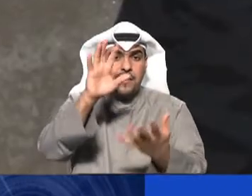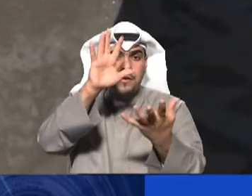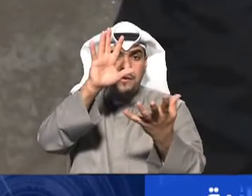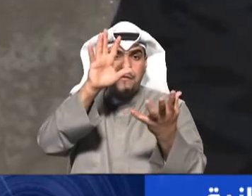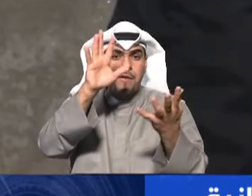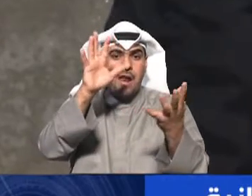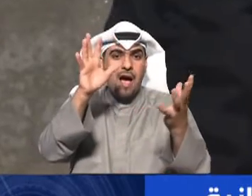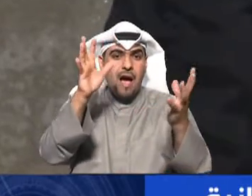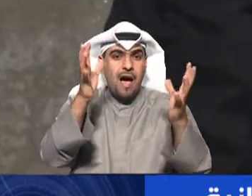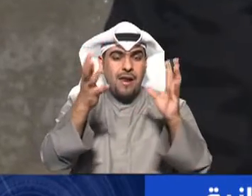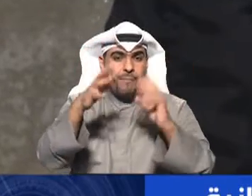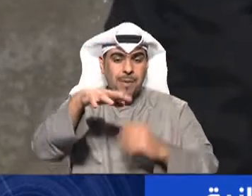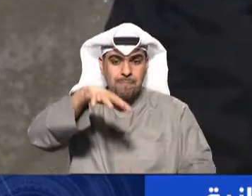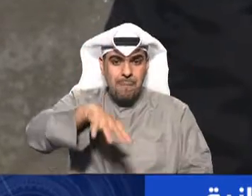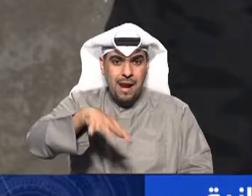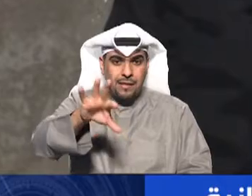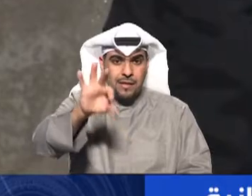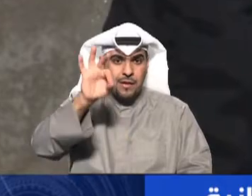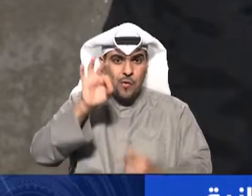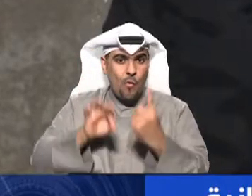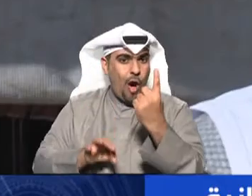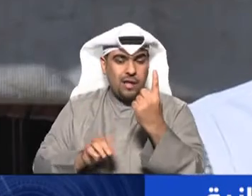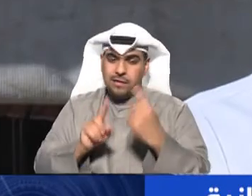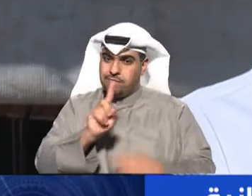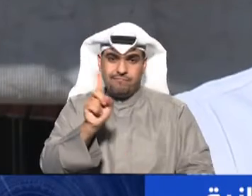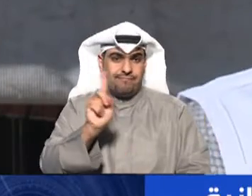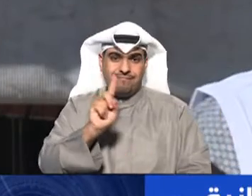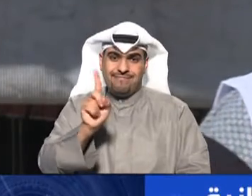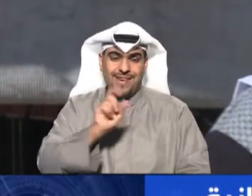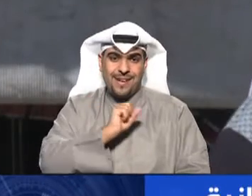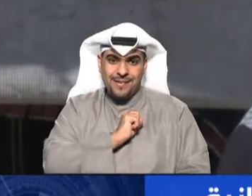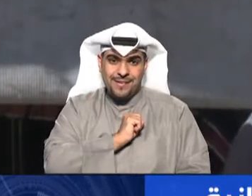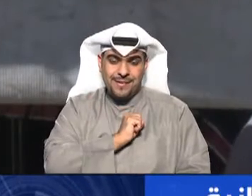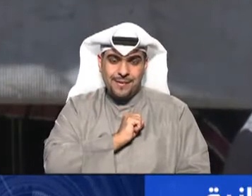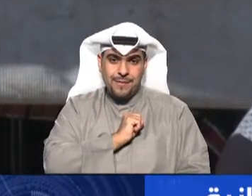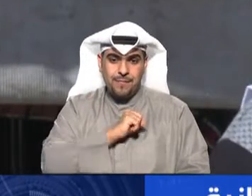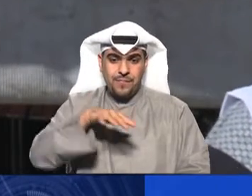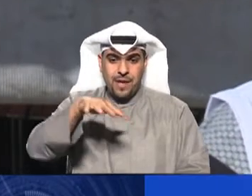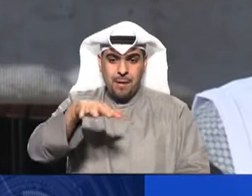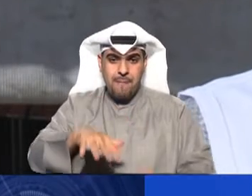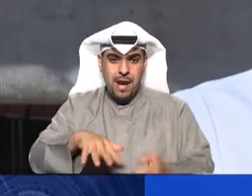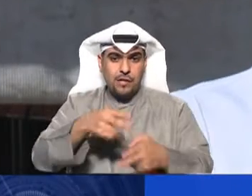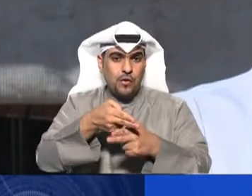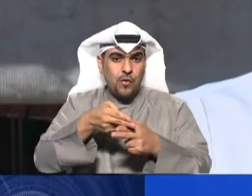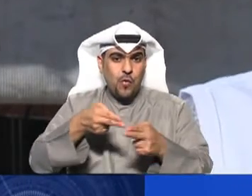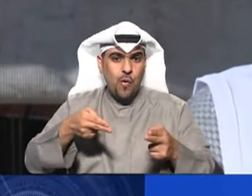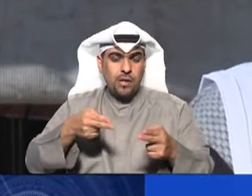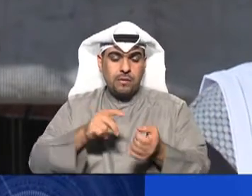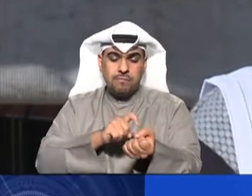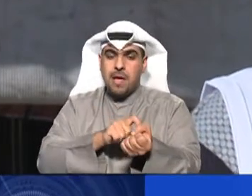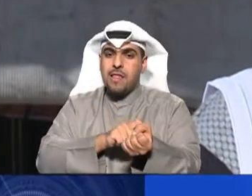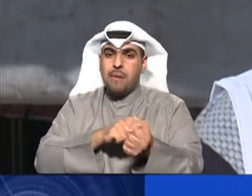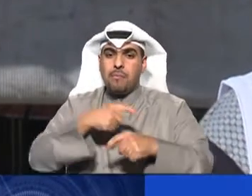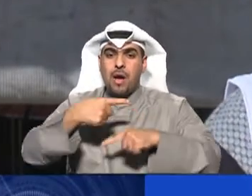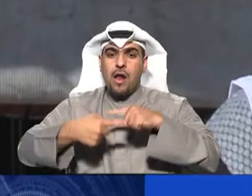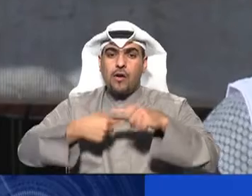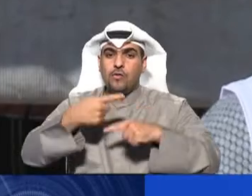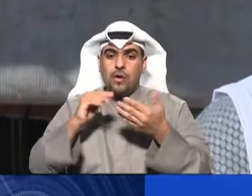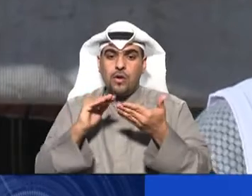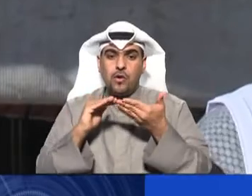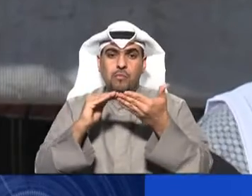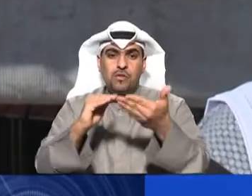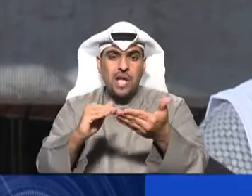مو دولة مختصرة ولا شيء. دولة الكويت جرت العادة أنها تقوم بهذه المساعدات لتخفيف العبء